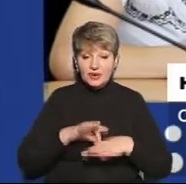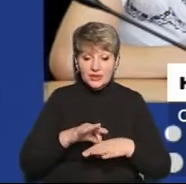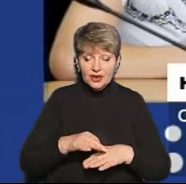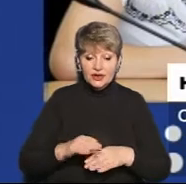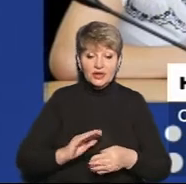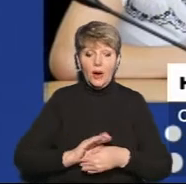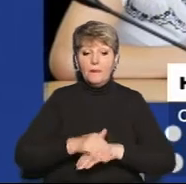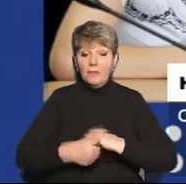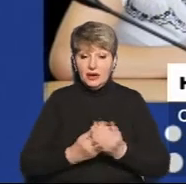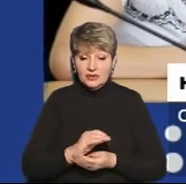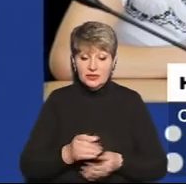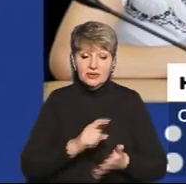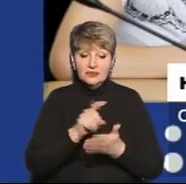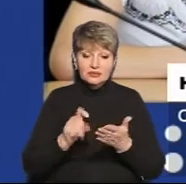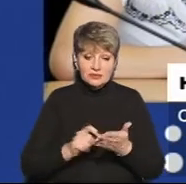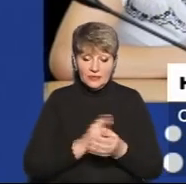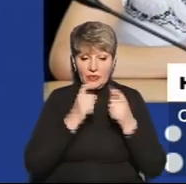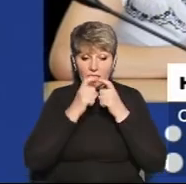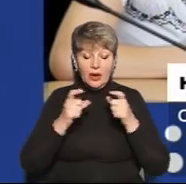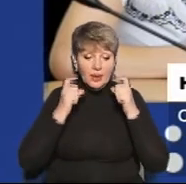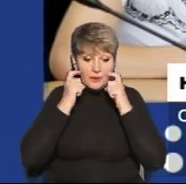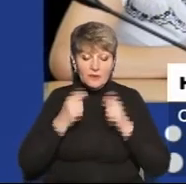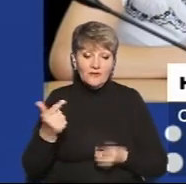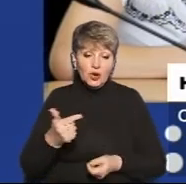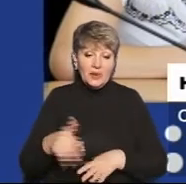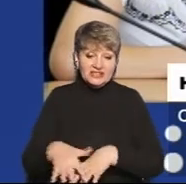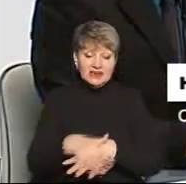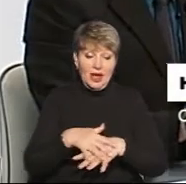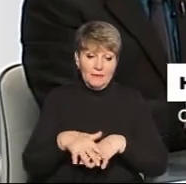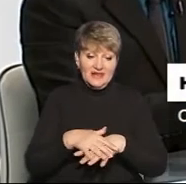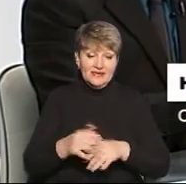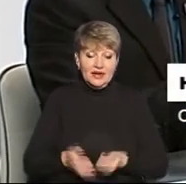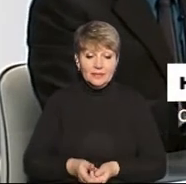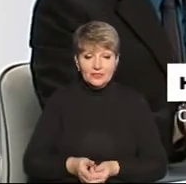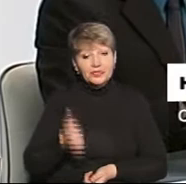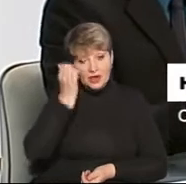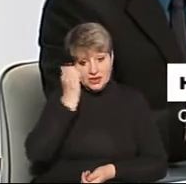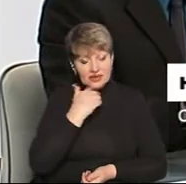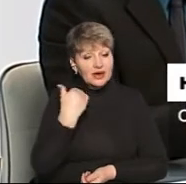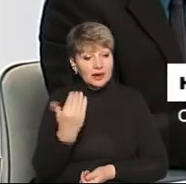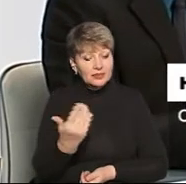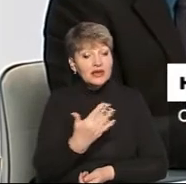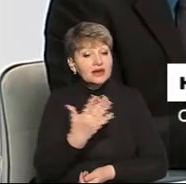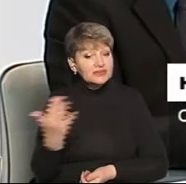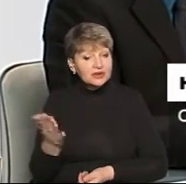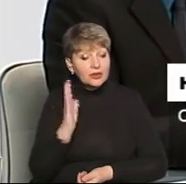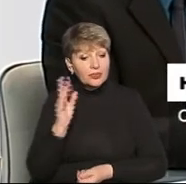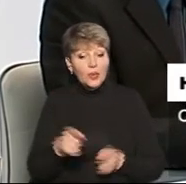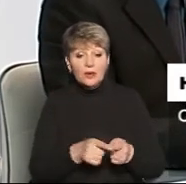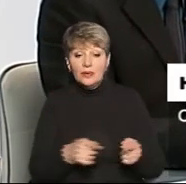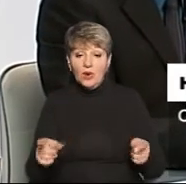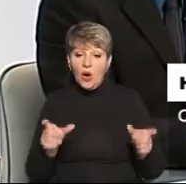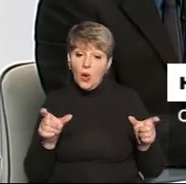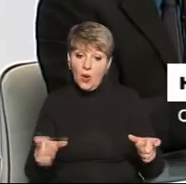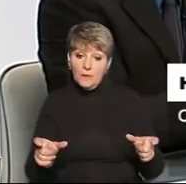обробляйте антисептиком, носіть маски в громадських місцях. Пані Людмила, дякую. На останок останній. Скільки триватиме це оце